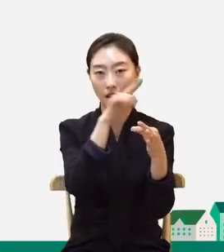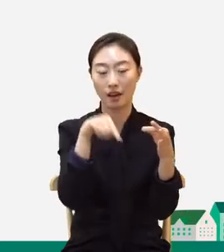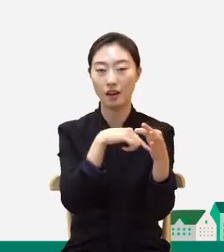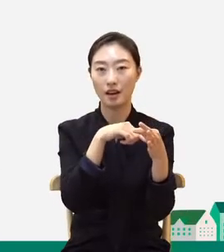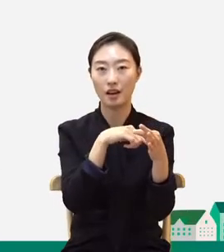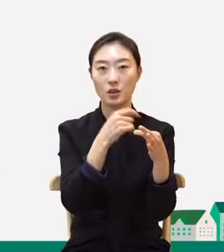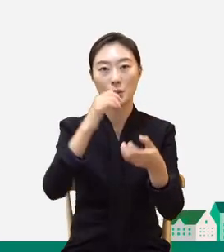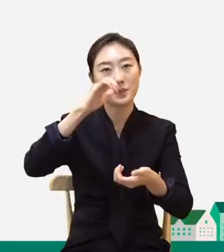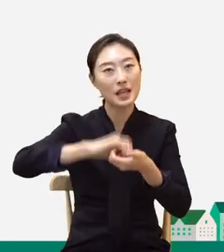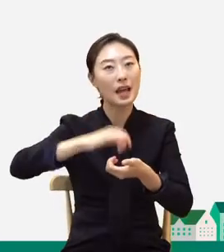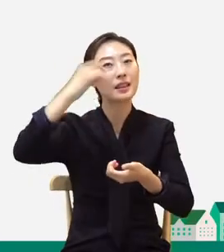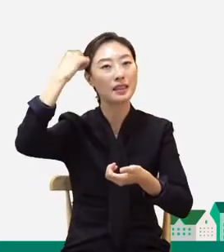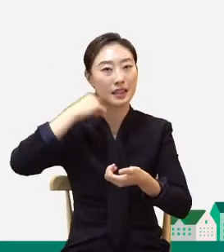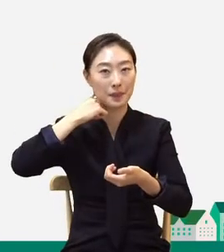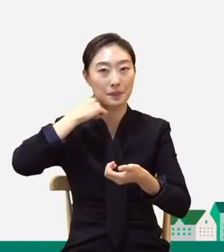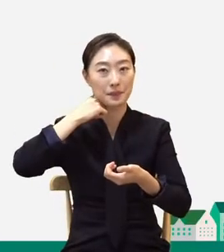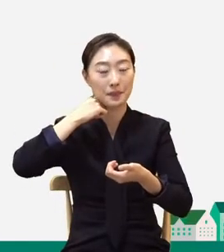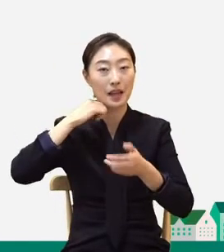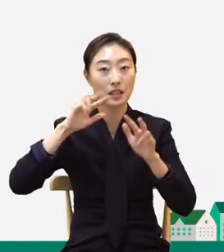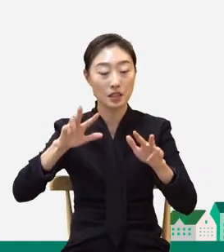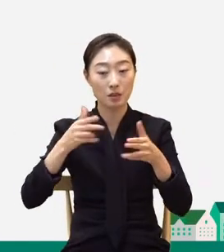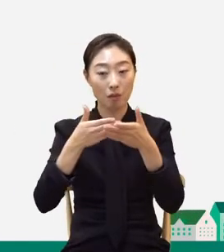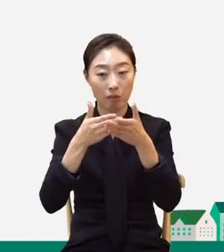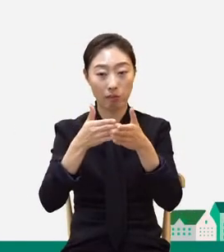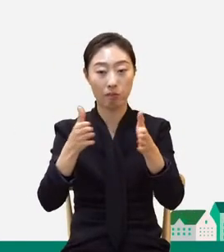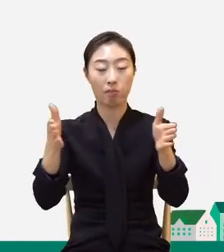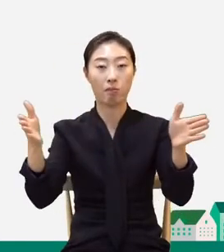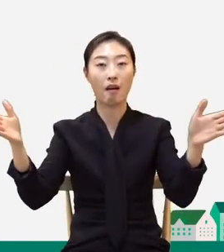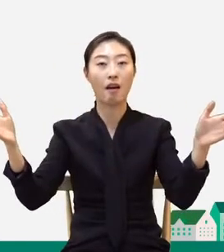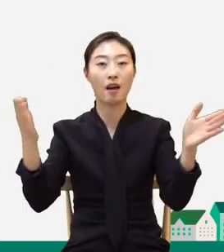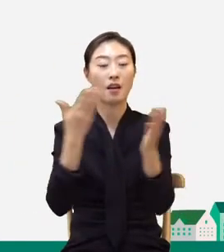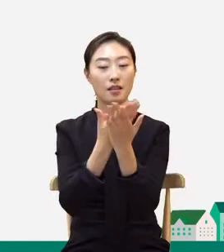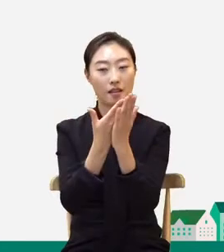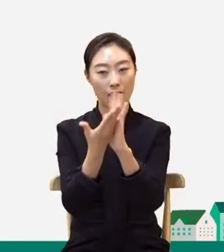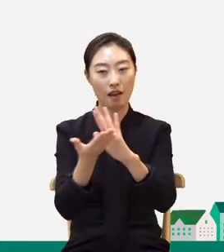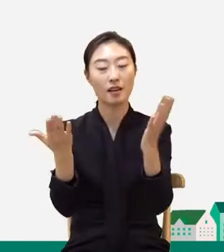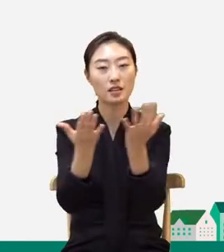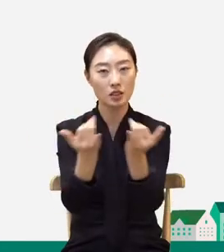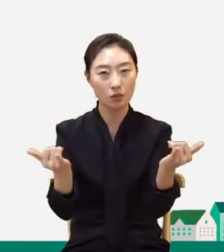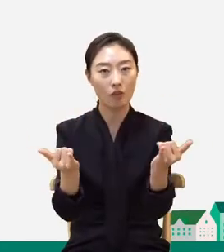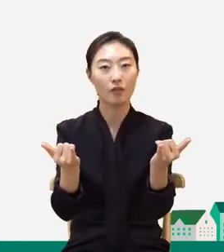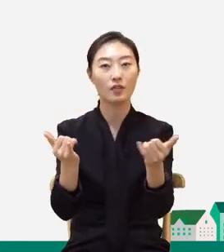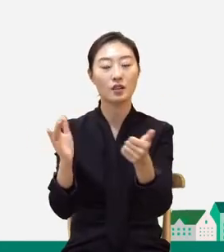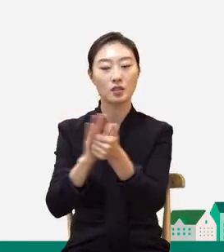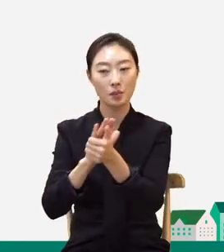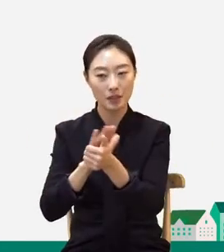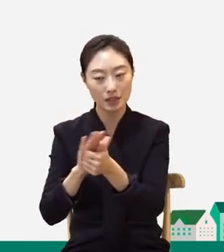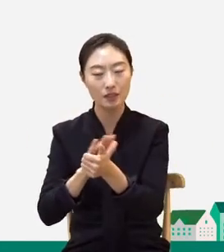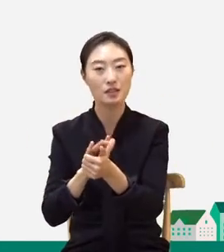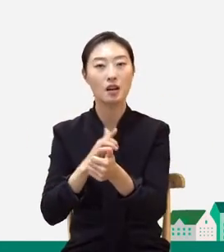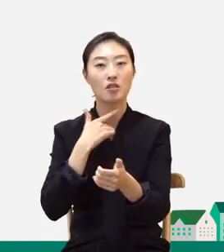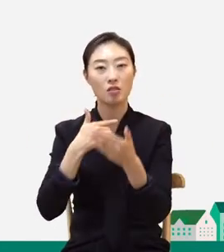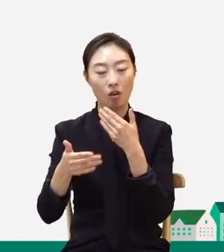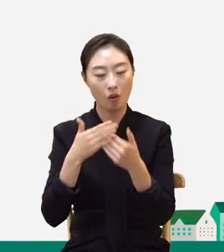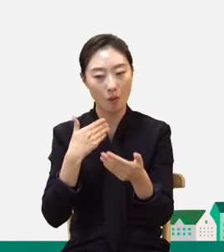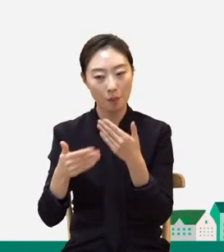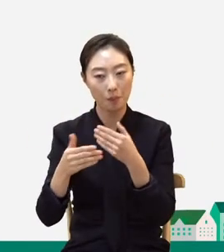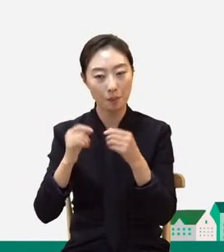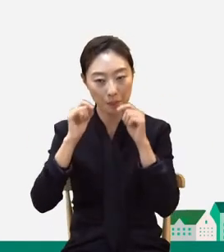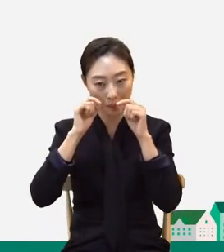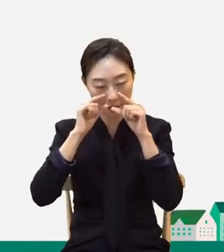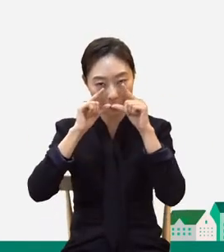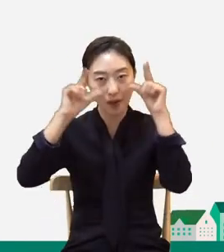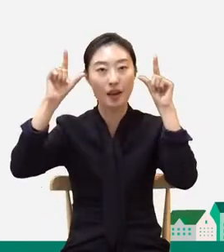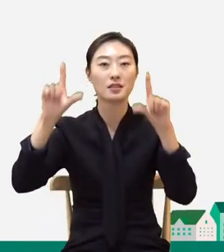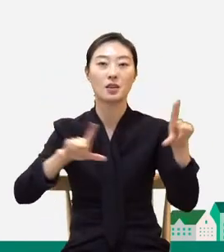이렇게 좀 제한적이었다면 지금은 다양한 이제 인력이나 지원 서비스들이나 경험들을 하면서